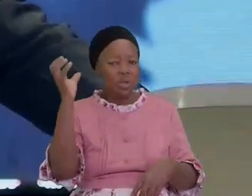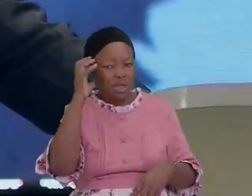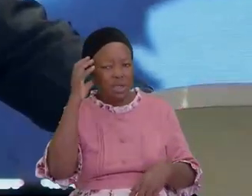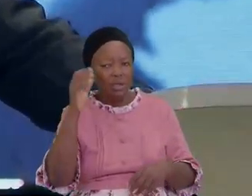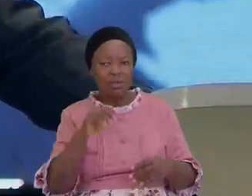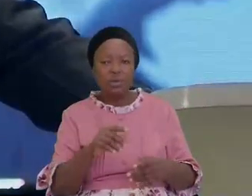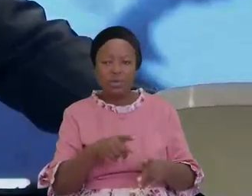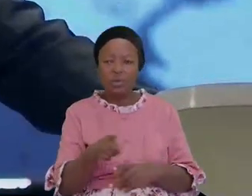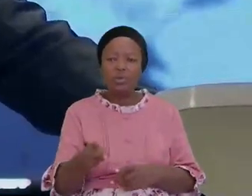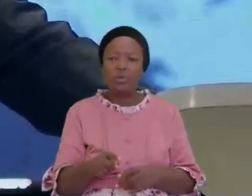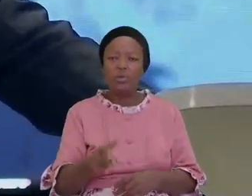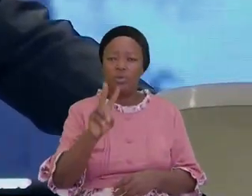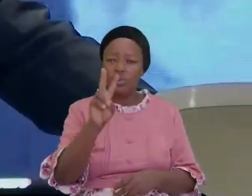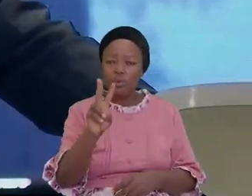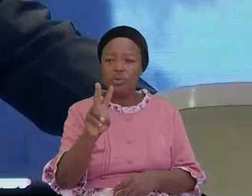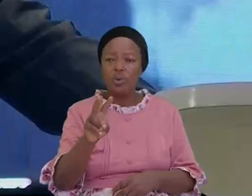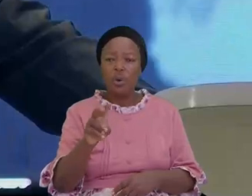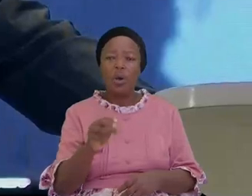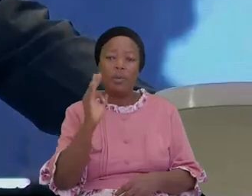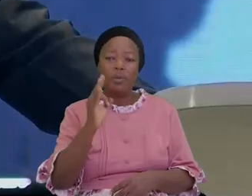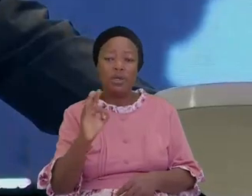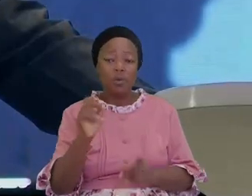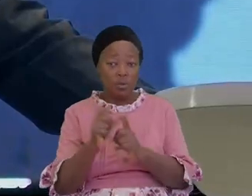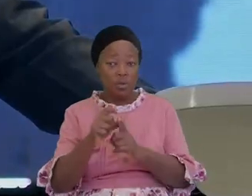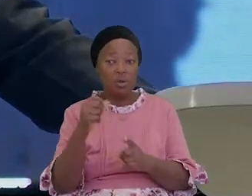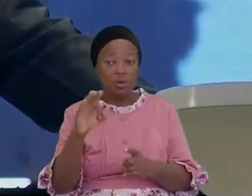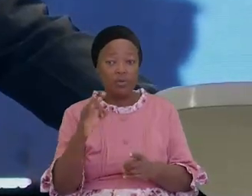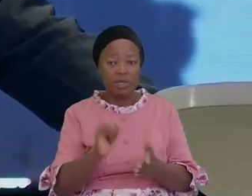j'écoutais ces 2 messages de Maurice Cerello.